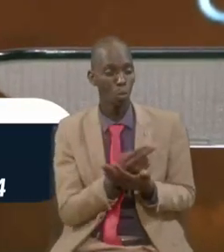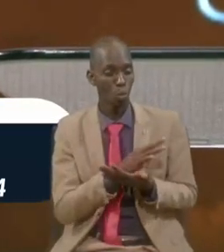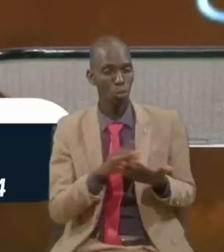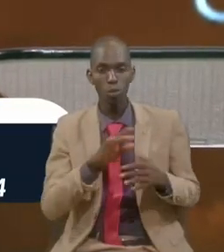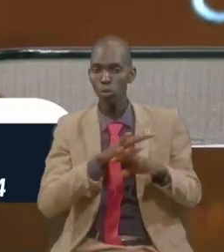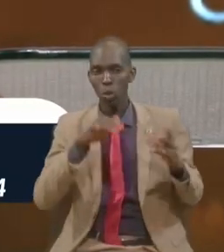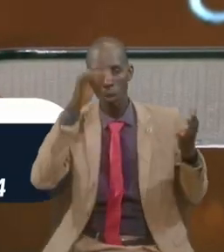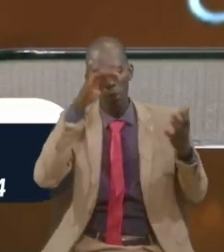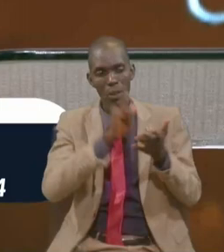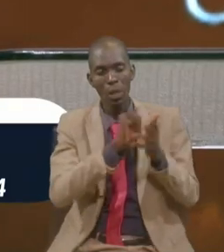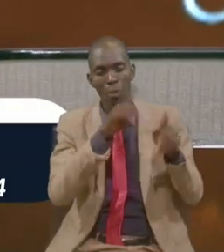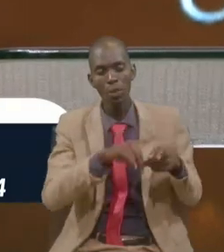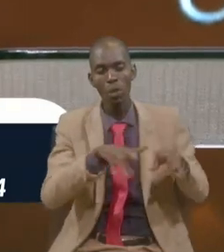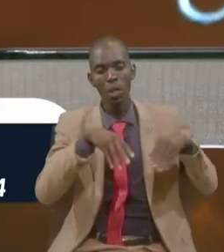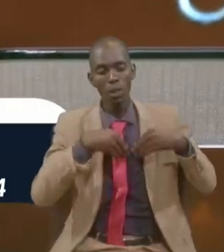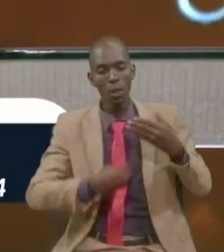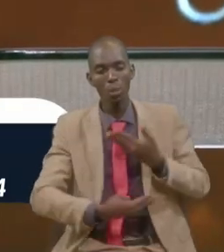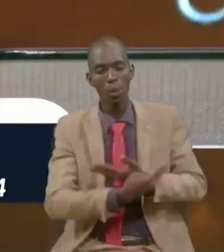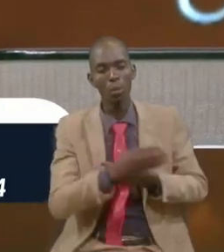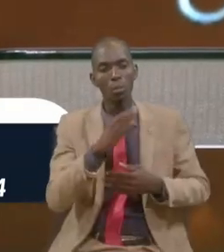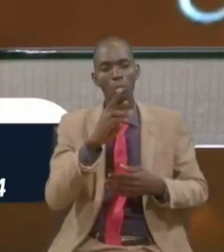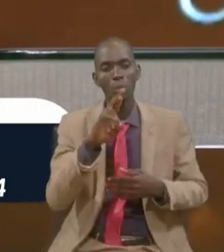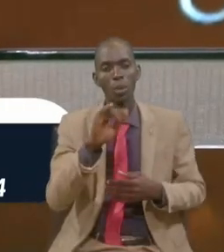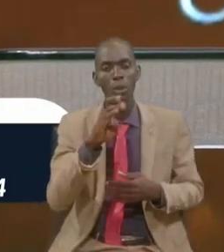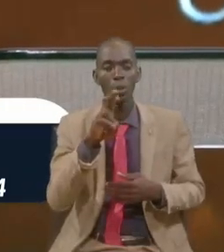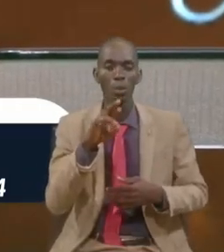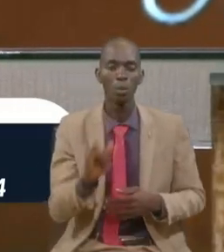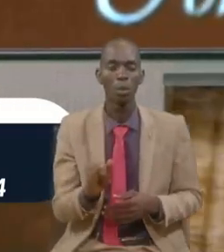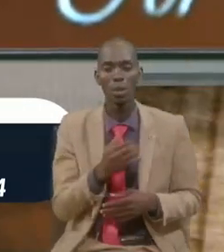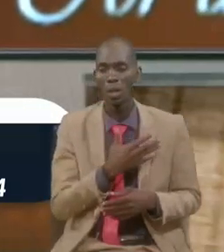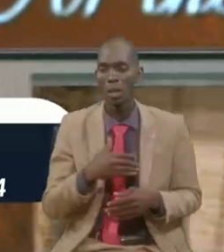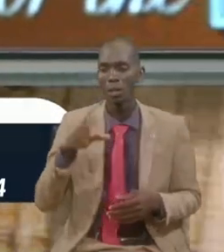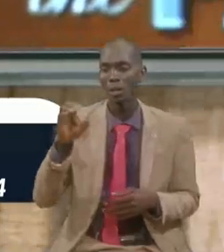n'y aura pas de corruption, il n'y aura pas d'acceptation de présent. Quand quelqu'un est juste et